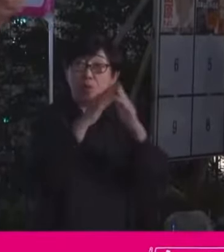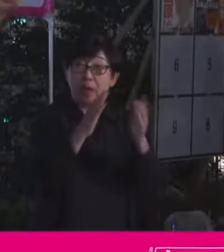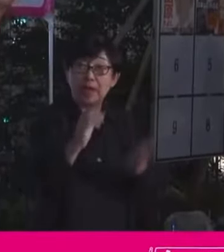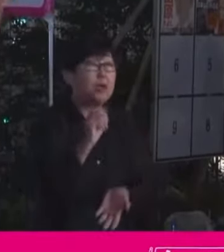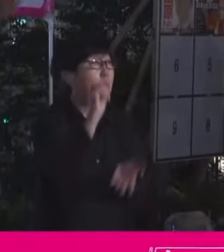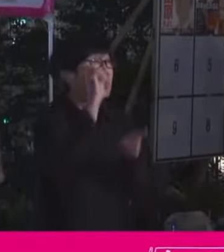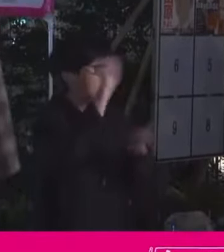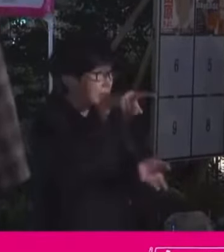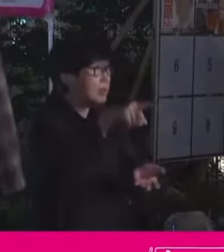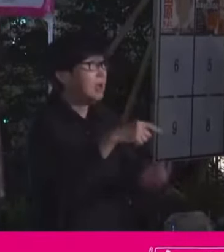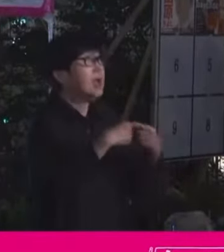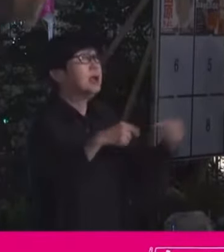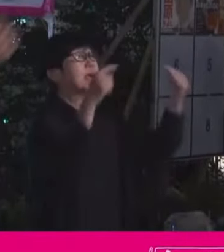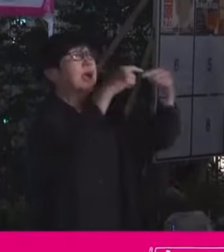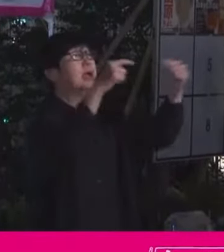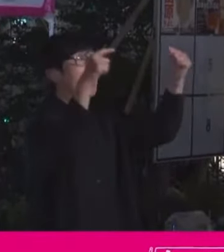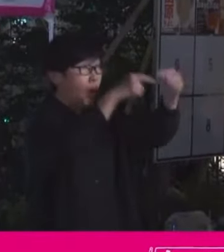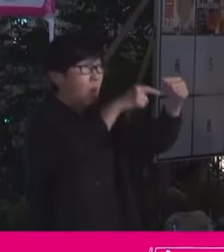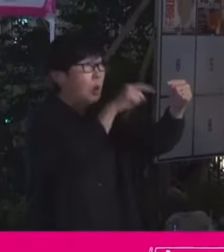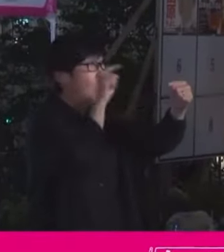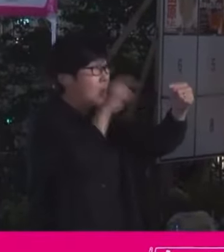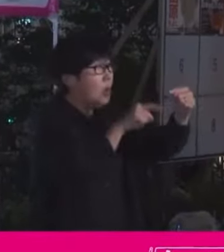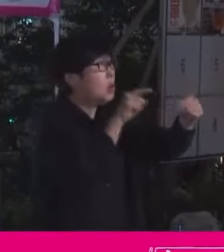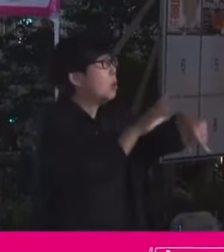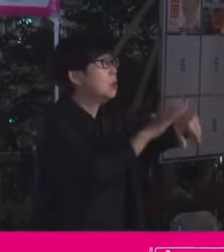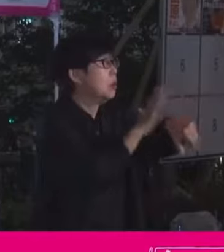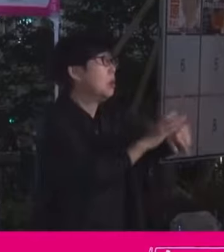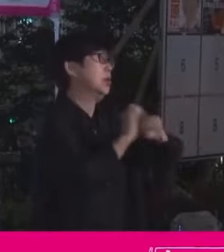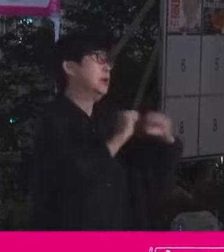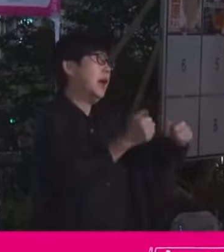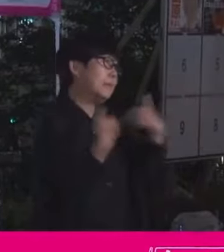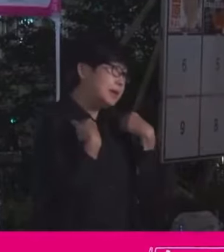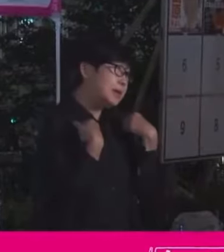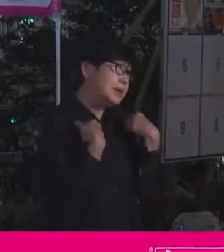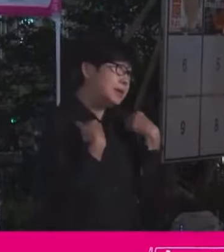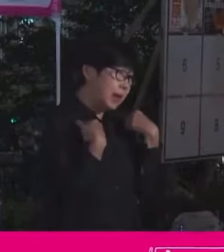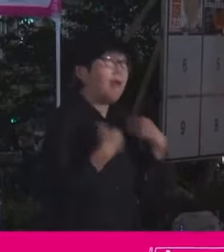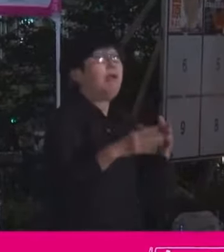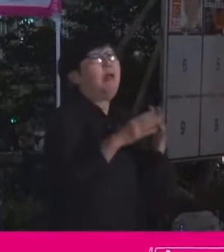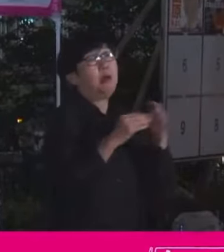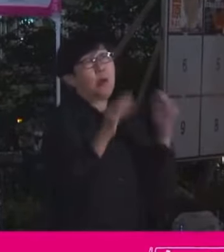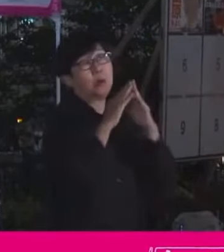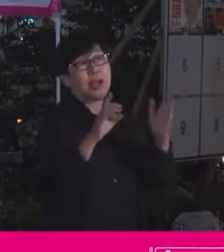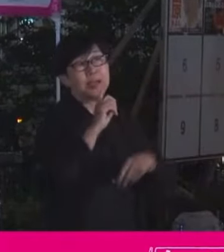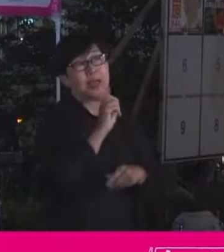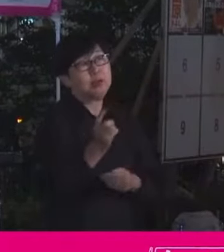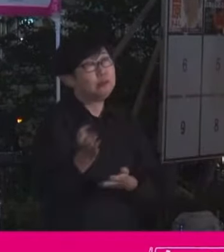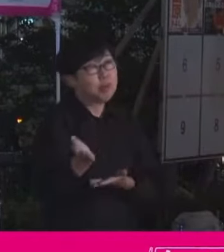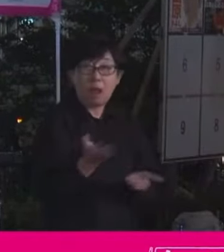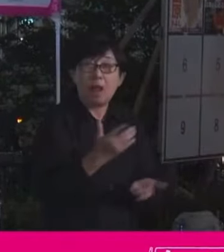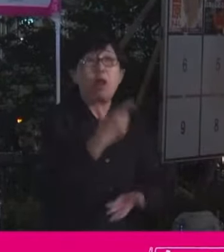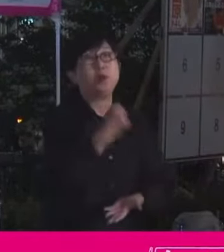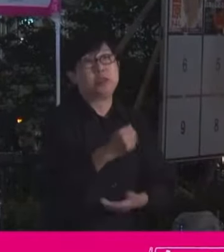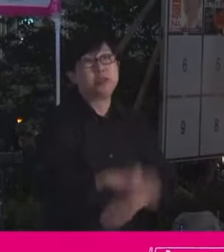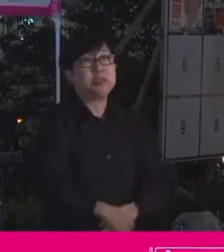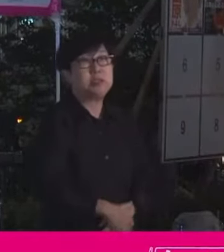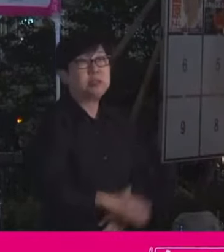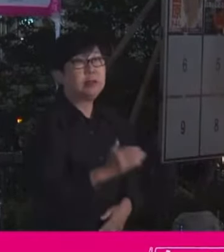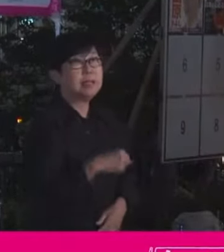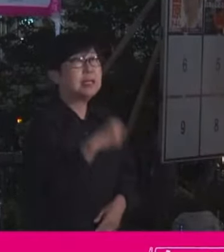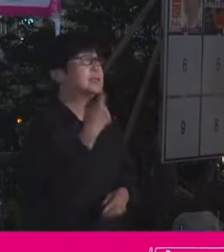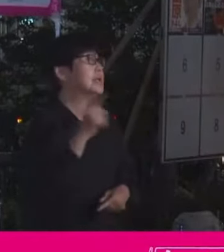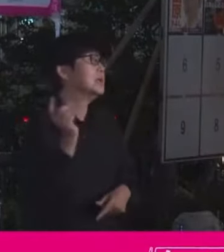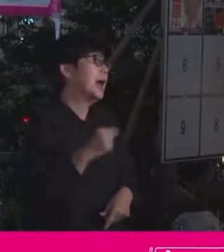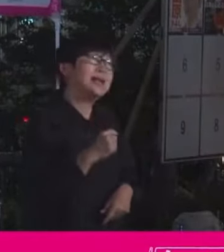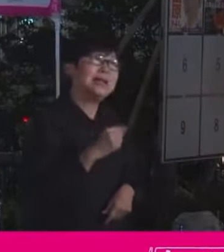外交、これをこういう形でやっていくべきだということをぜひ国会の中で言わせていただきたい。では伊勢崎先生、私先生ってなか